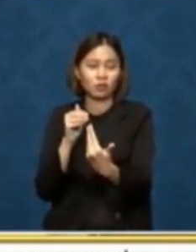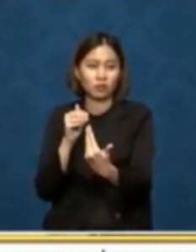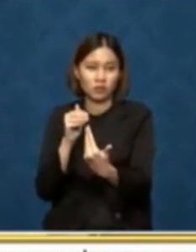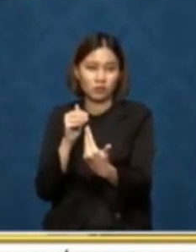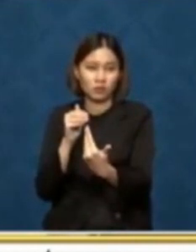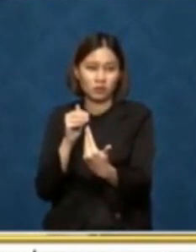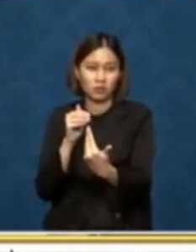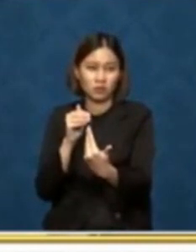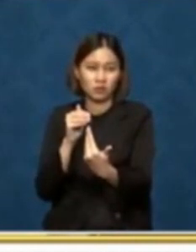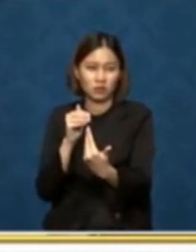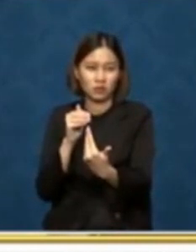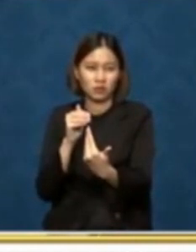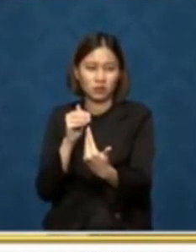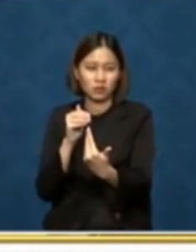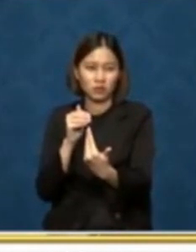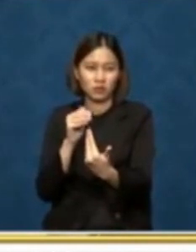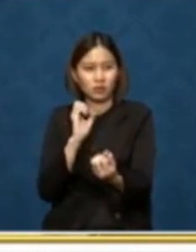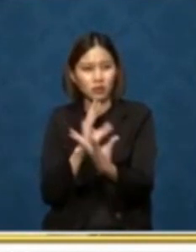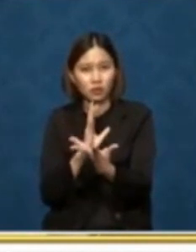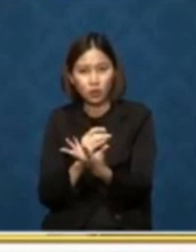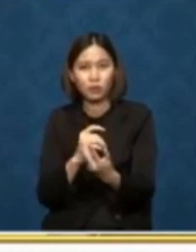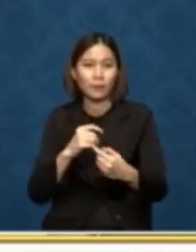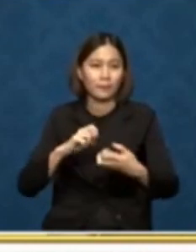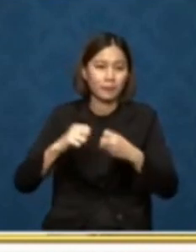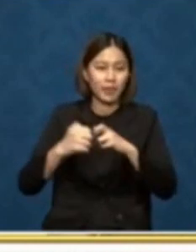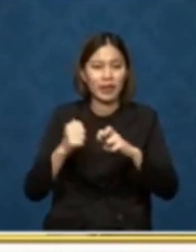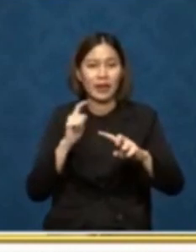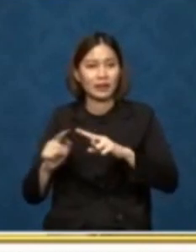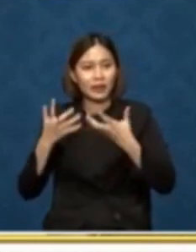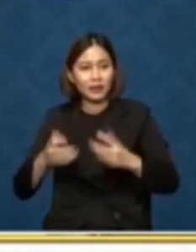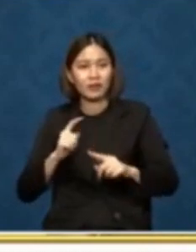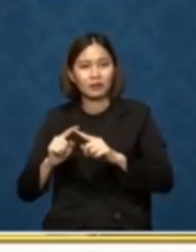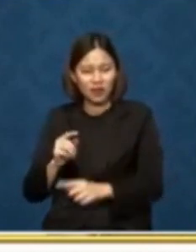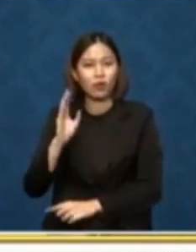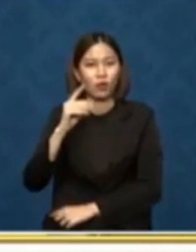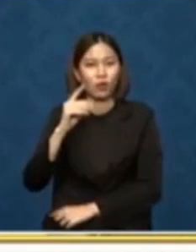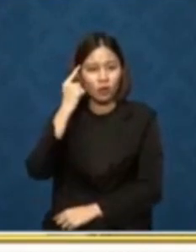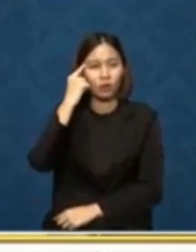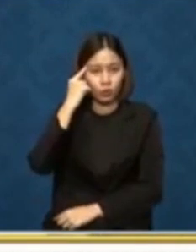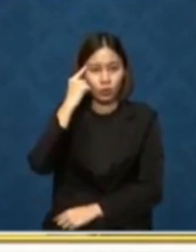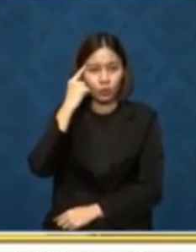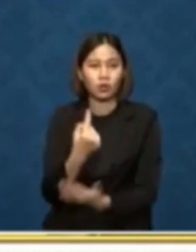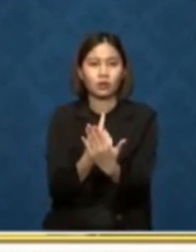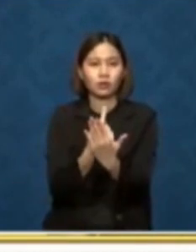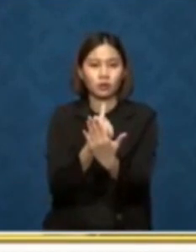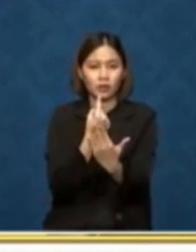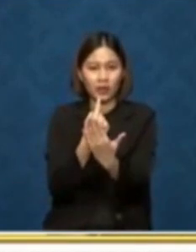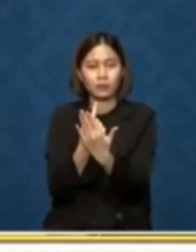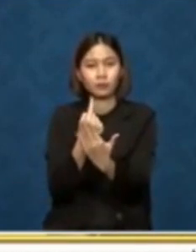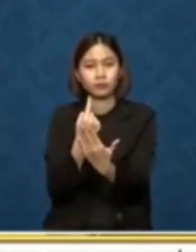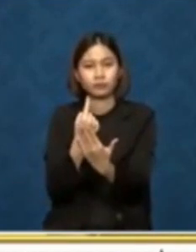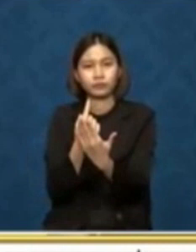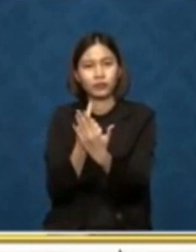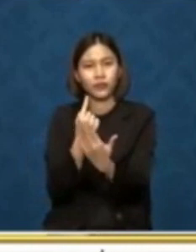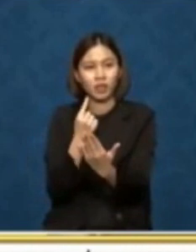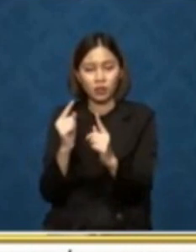เขากระทบกับความเอ่อการความรุนแรงต่างๆเนี่ยก็ควรที่จะได้รับรู้เพราะฉะนั้นตัวแทน